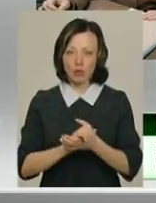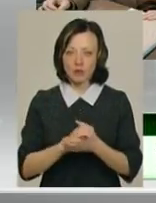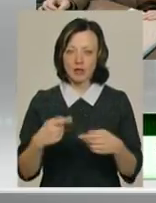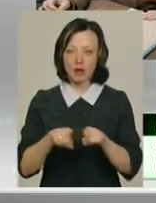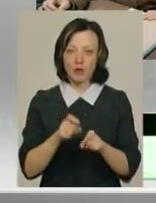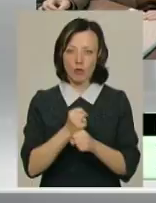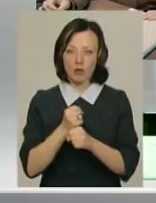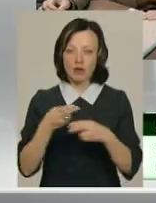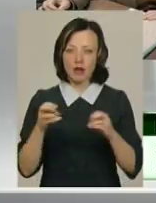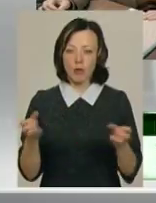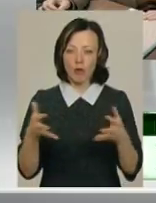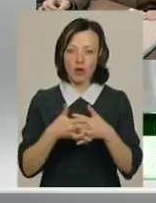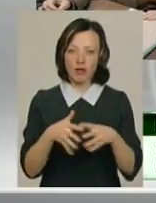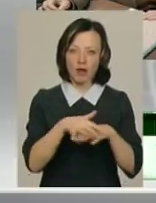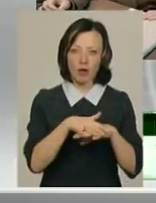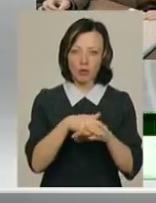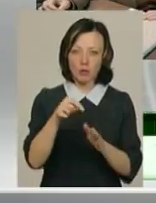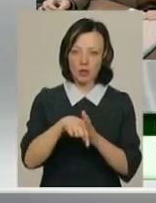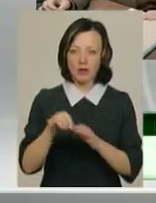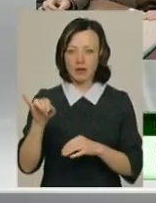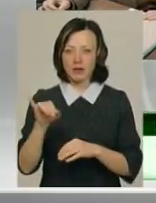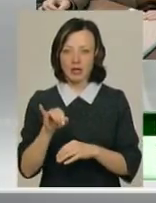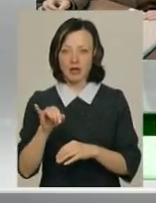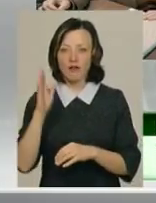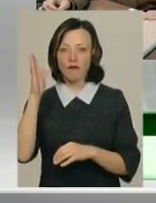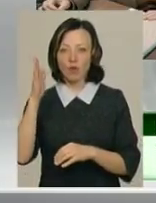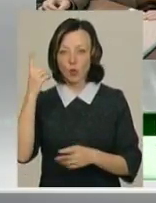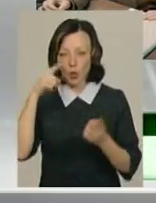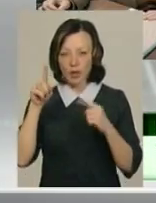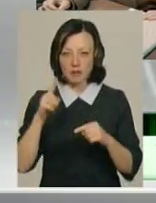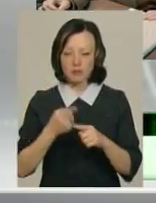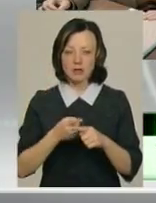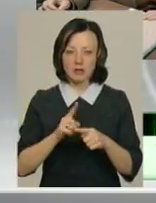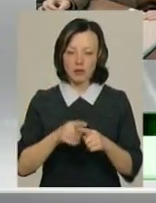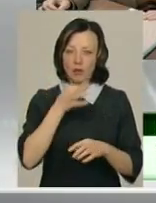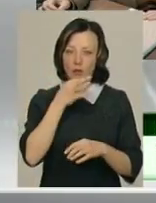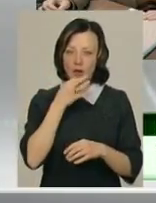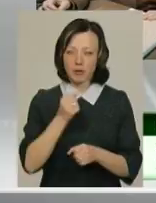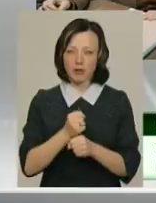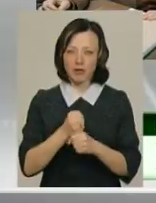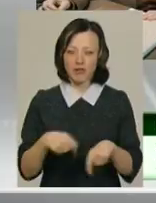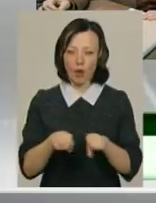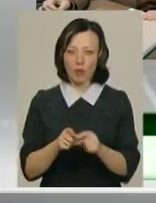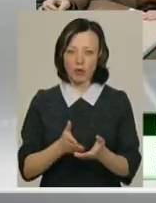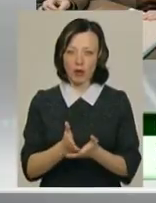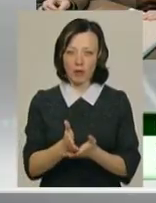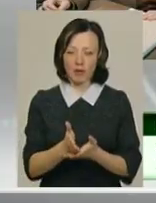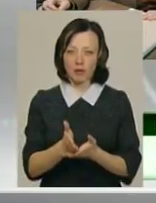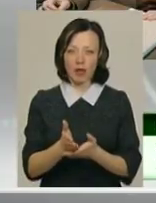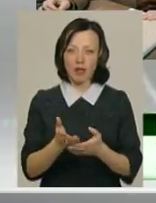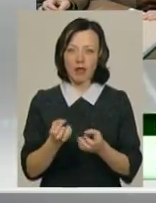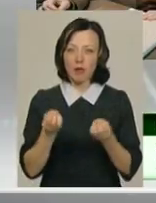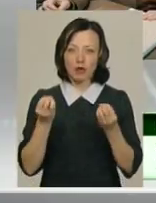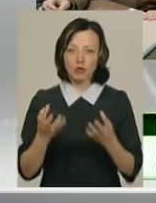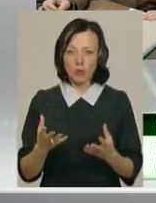такими роботами, де поєднані етнічні мотиви та футуризм. Саме вона полюбляє працювати в такому напрямку